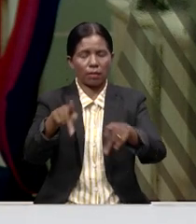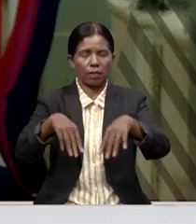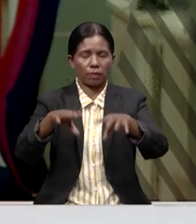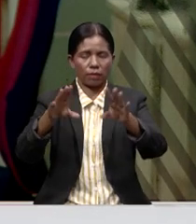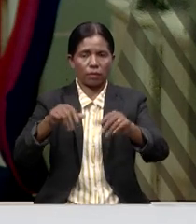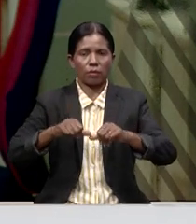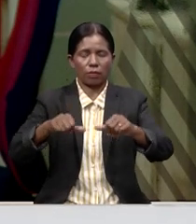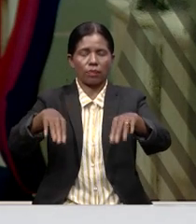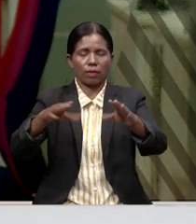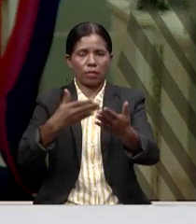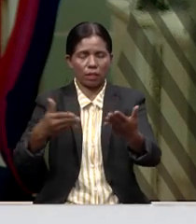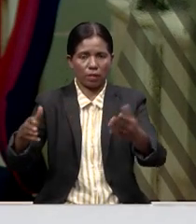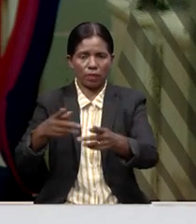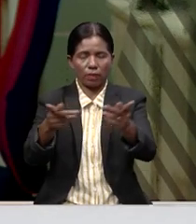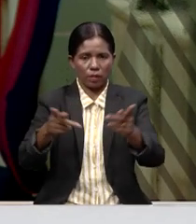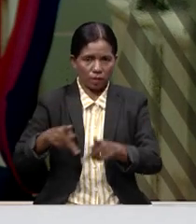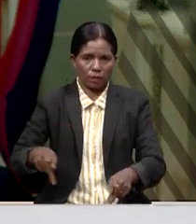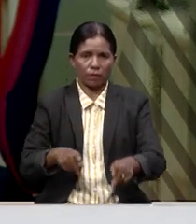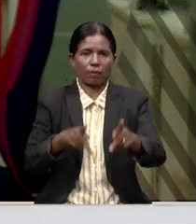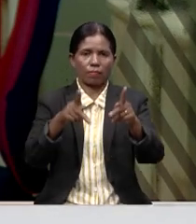e continua a fansação e a fato em público.